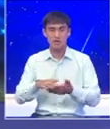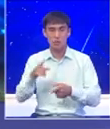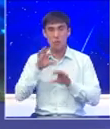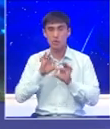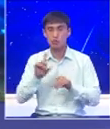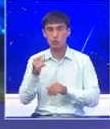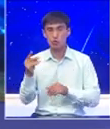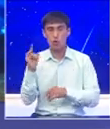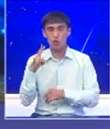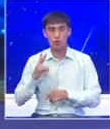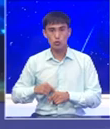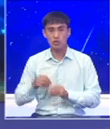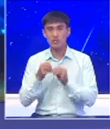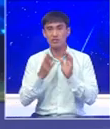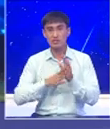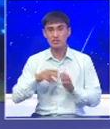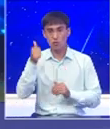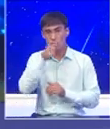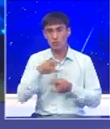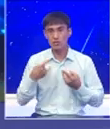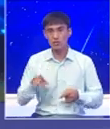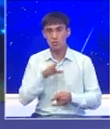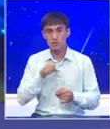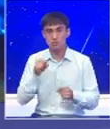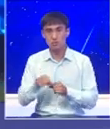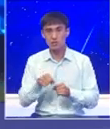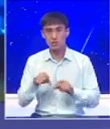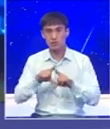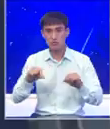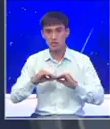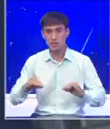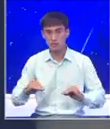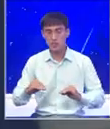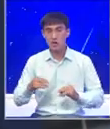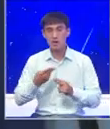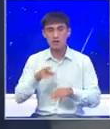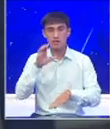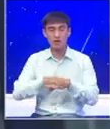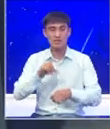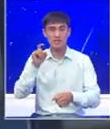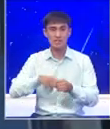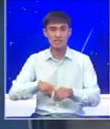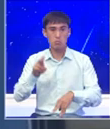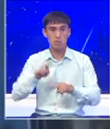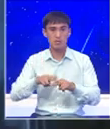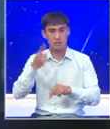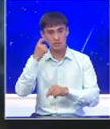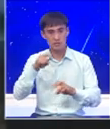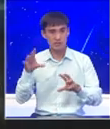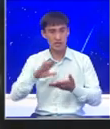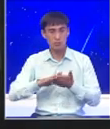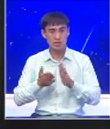пояснив, что ее дочь 2019 года рождения была избита в дошкольном учреждении. Данный факт зарегистрирован. Полицейскими выясняются